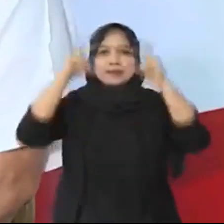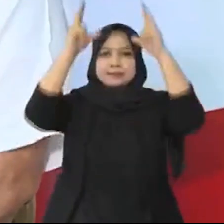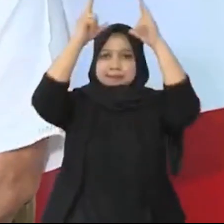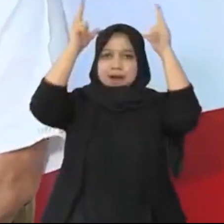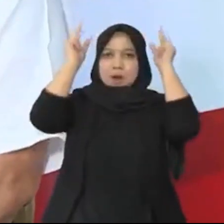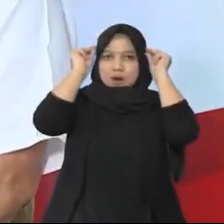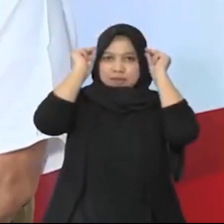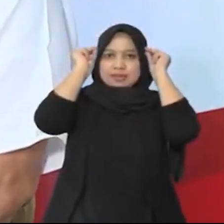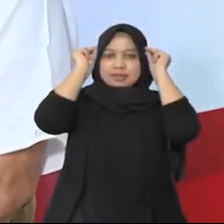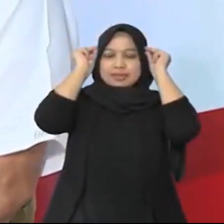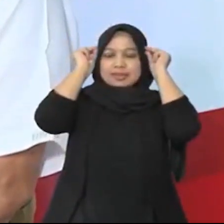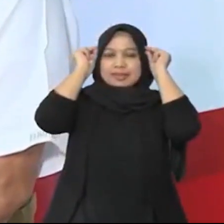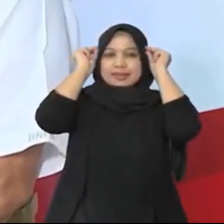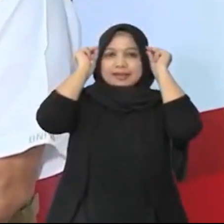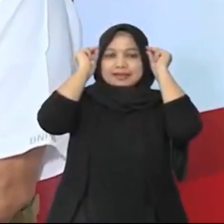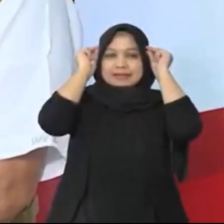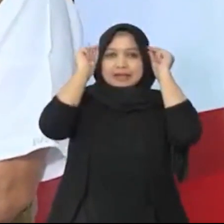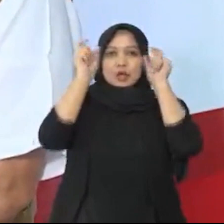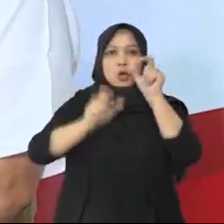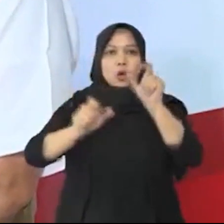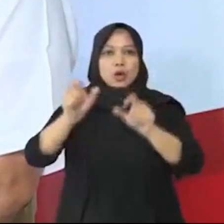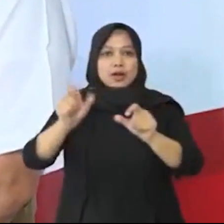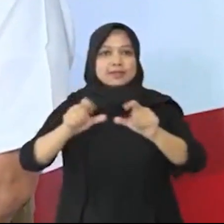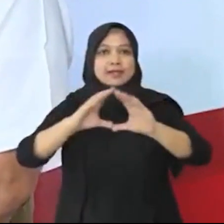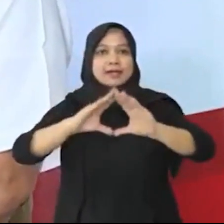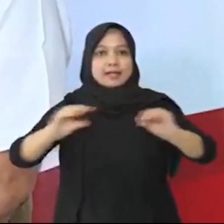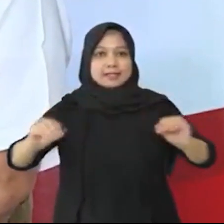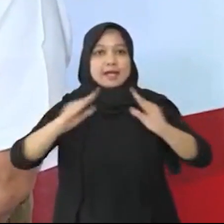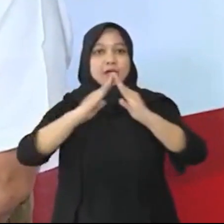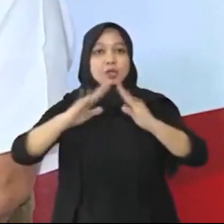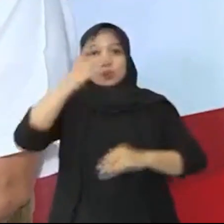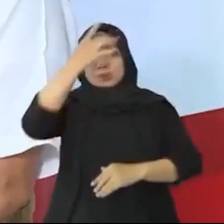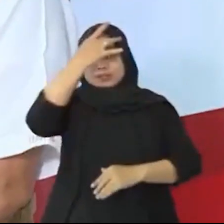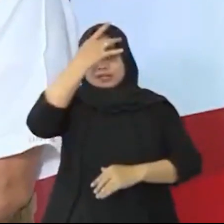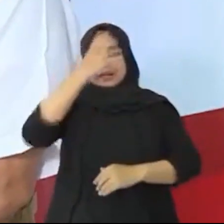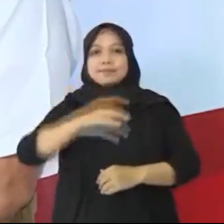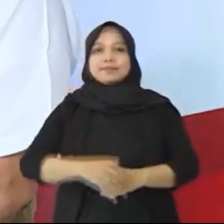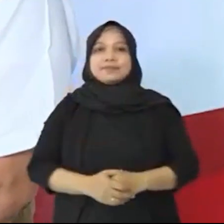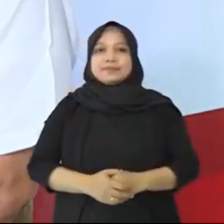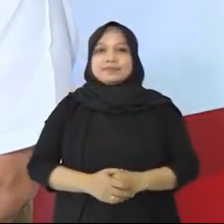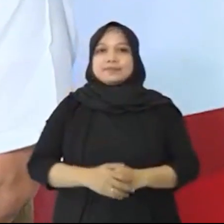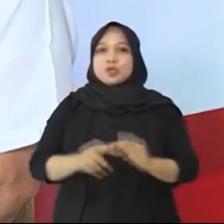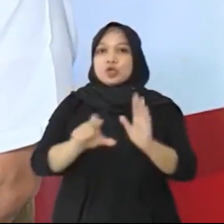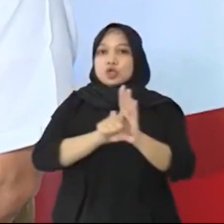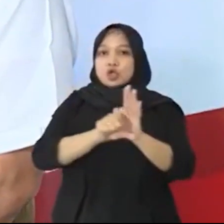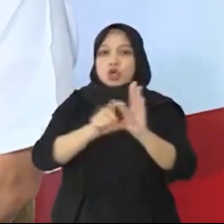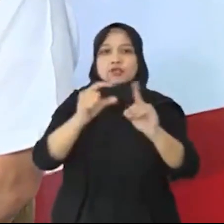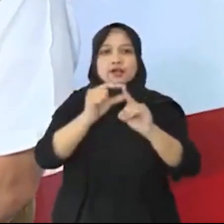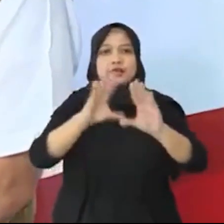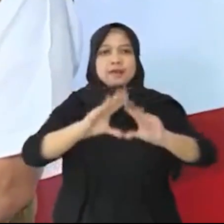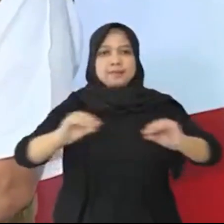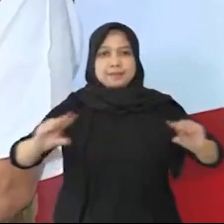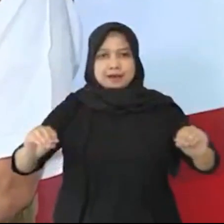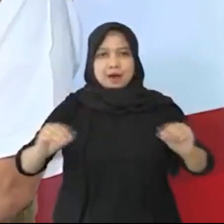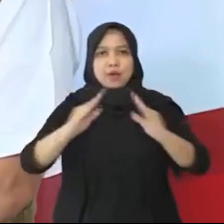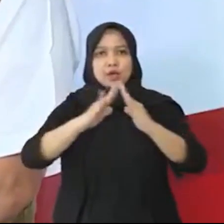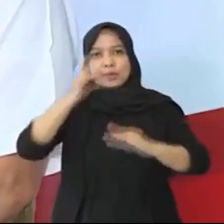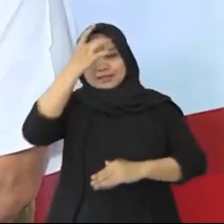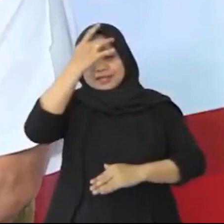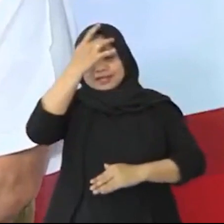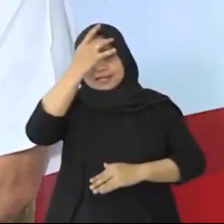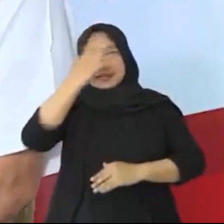dan para pekerja rumah sakit seperti pegawai rumah sakit Hai pengemudi